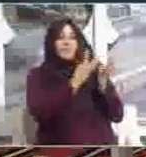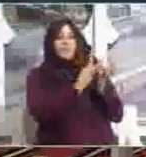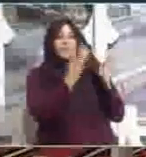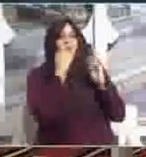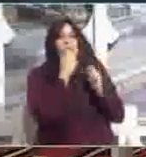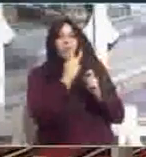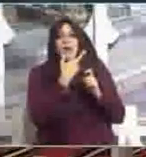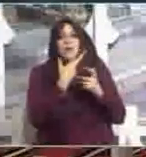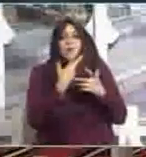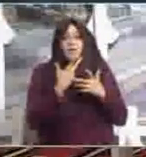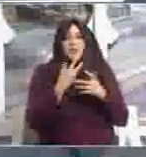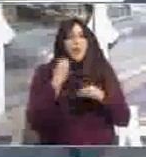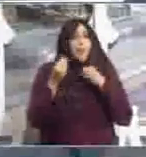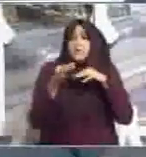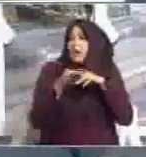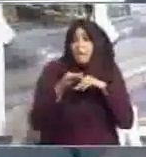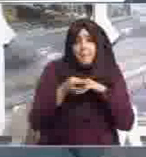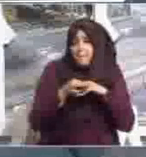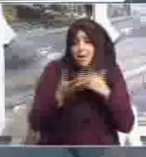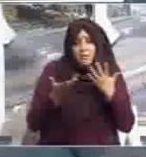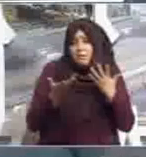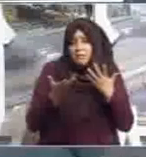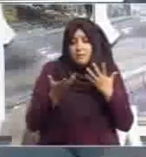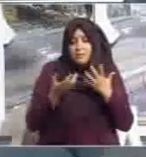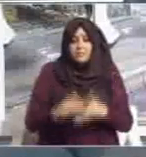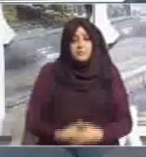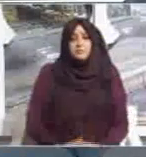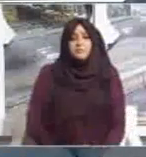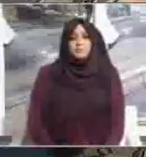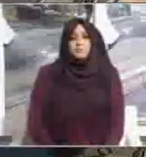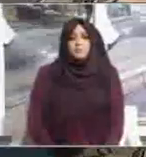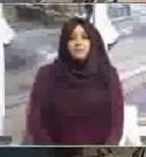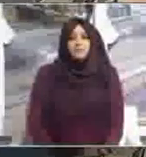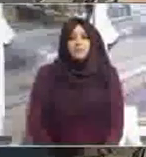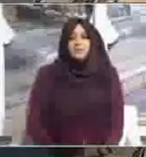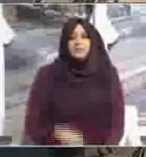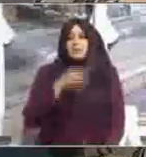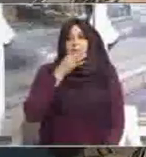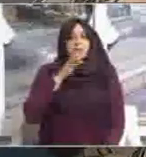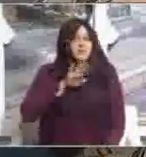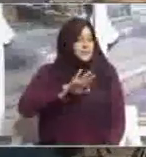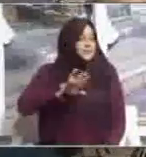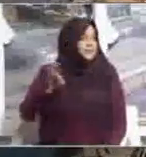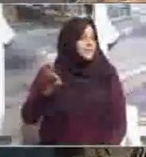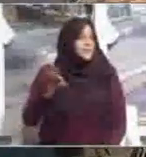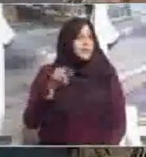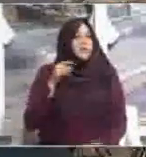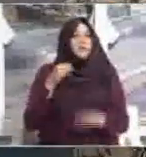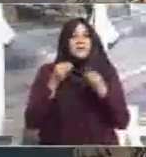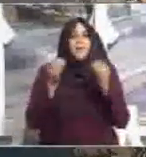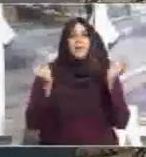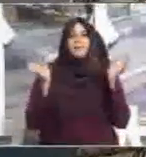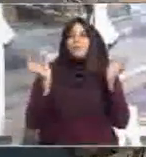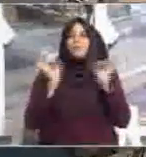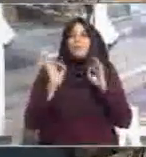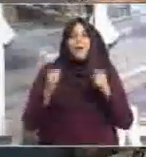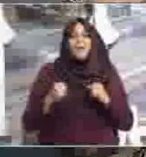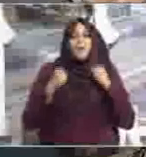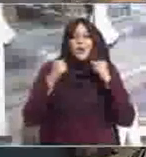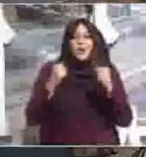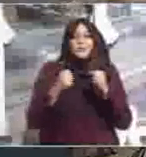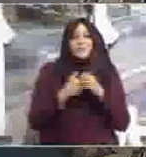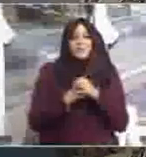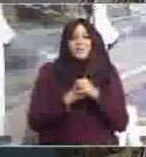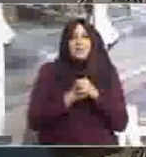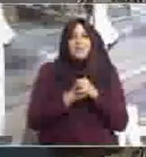هو شخصيته ولا زوجته ولا زوجته مثلا يعني يفضلهم عليه، شوف راحت هذيك الشجاعه باش يقدر حتى بعض الناس ما يسمعش